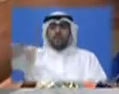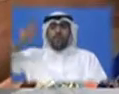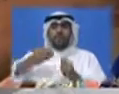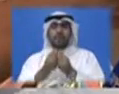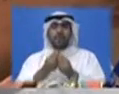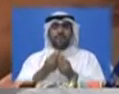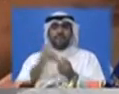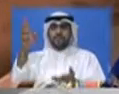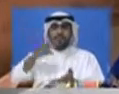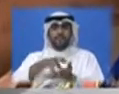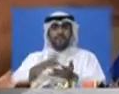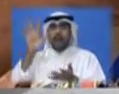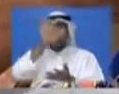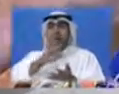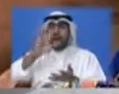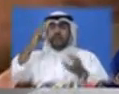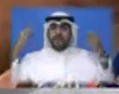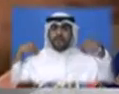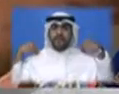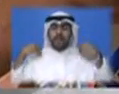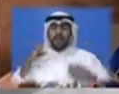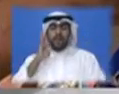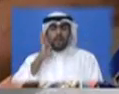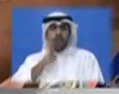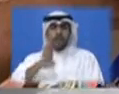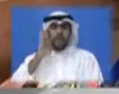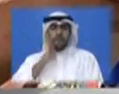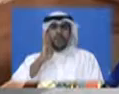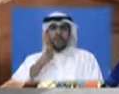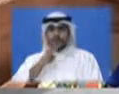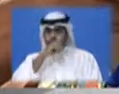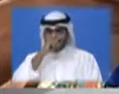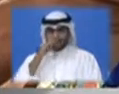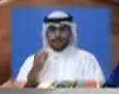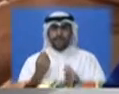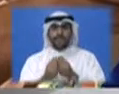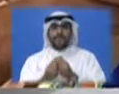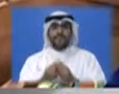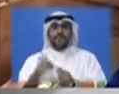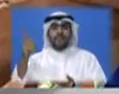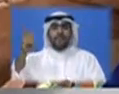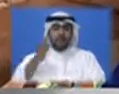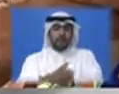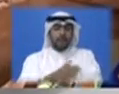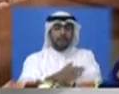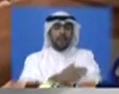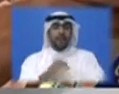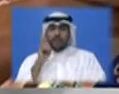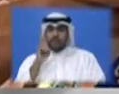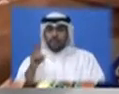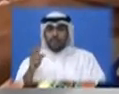كوريا، جدا تعبنا، يعني ما أدري شو أقول لك. العشرة أيام هذا اللي العيش اللي كانت ناكل أكل، لكن الحمد لله يعني التعب جاء منه